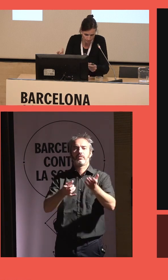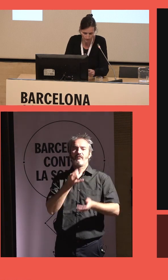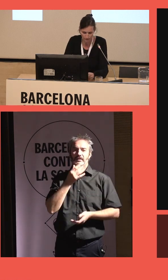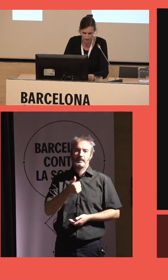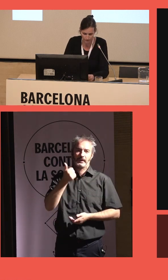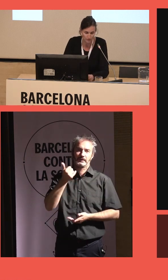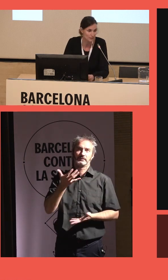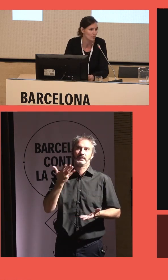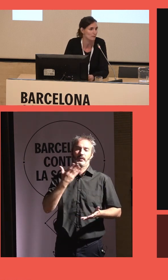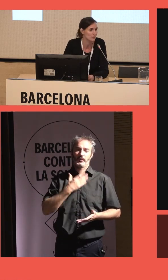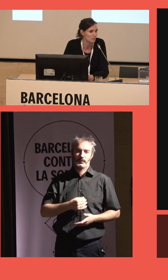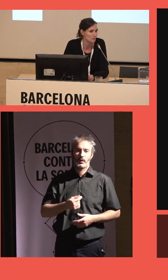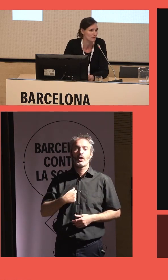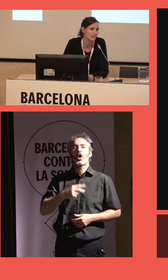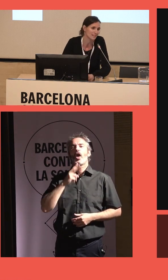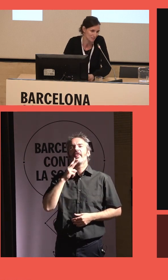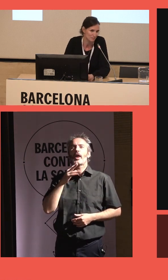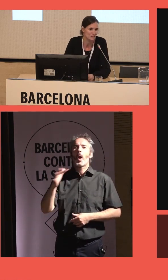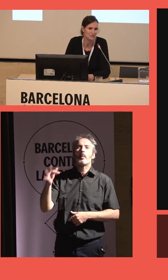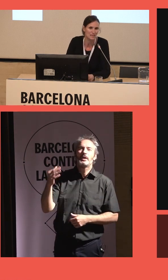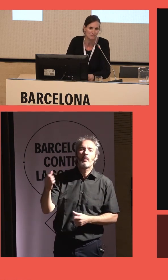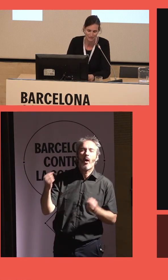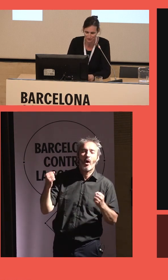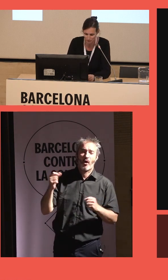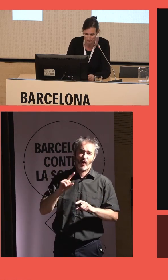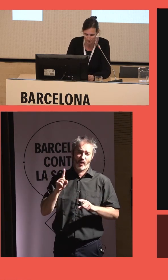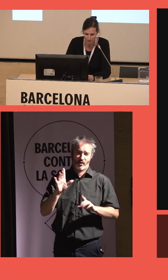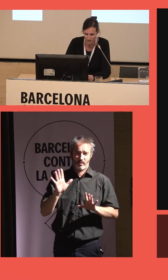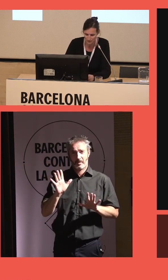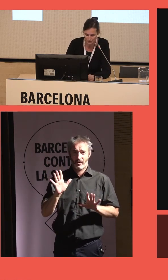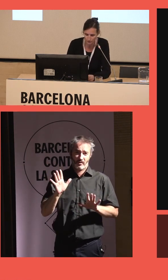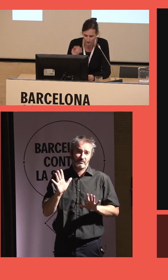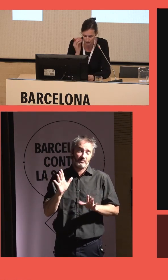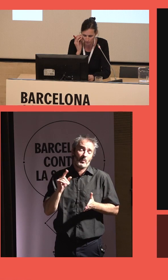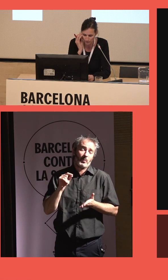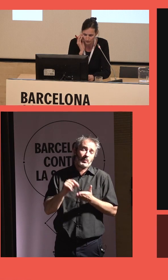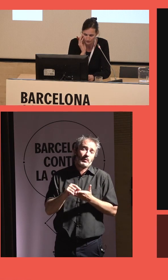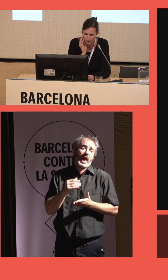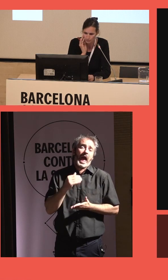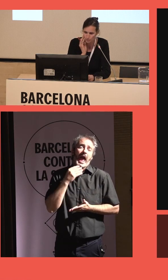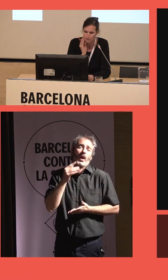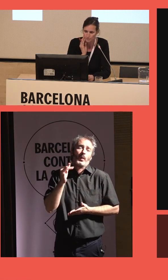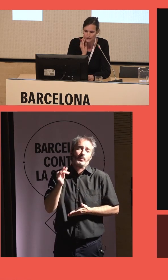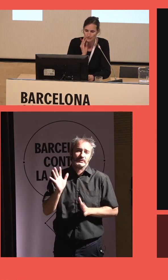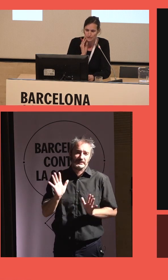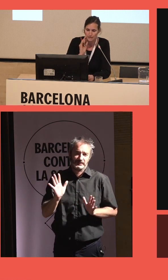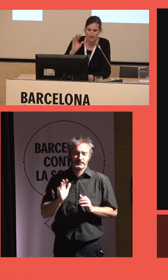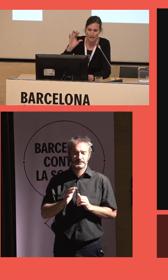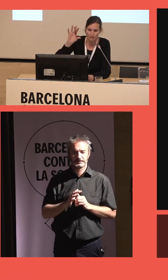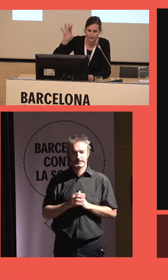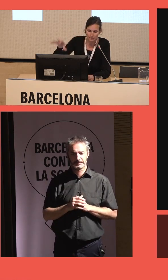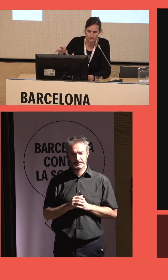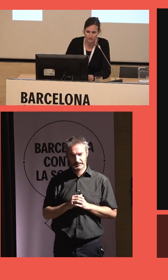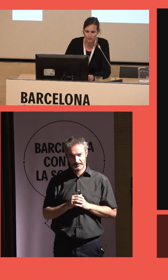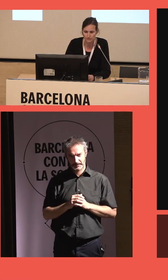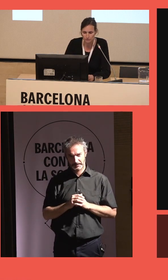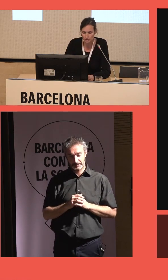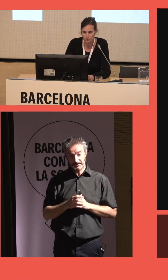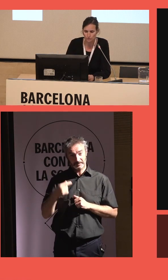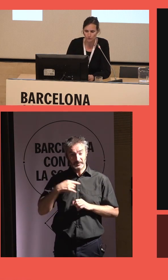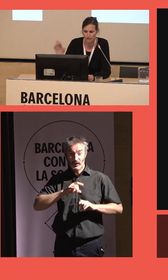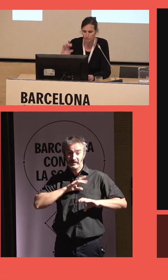llavors no diré no hi ha mal que por bien no venga perquè no seria per a tanto però bueno sí que ho veiem que ha anat molt bé amb aquesta